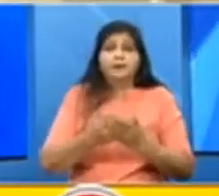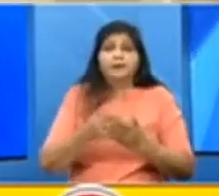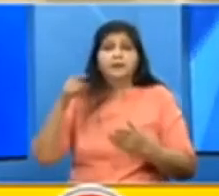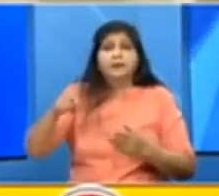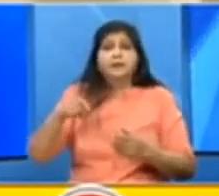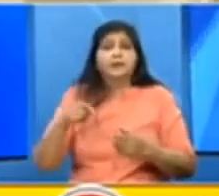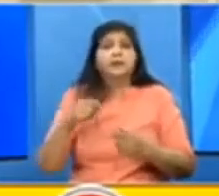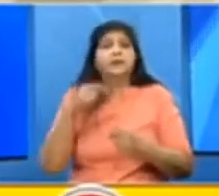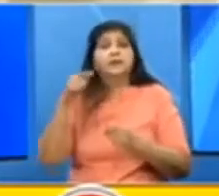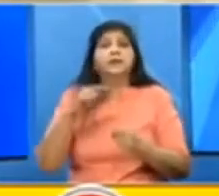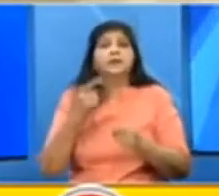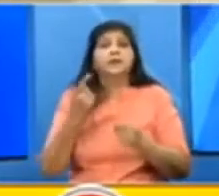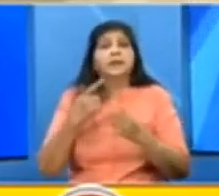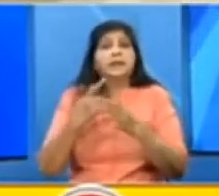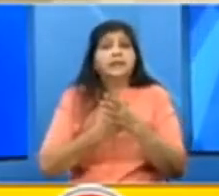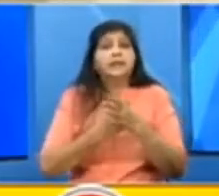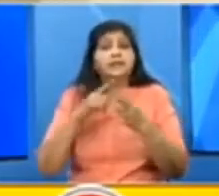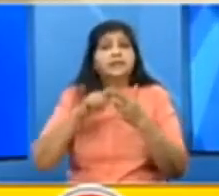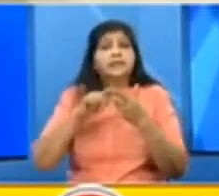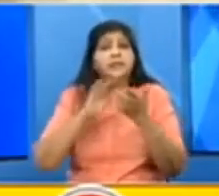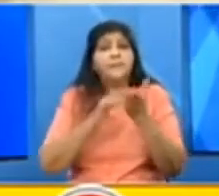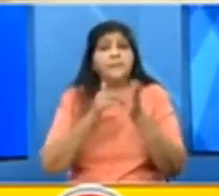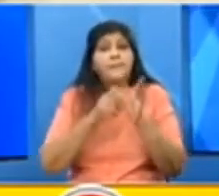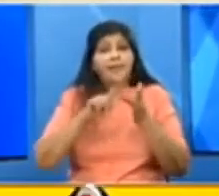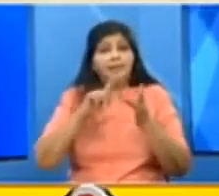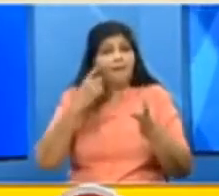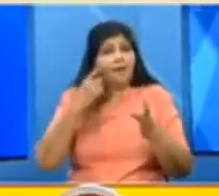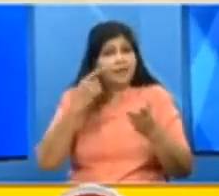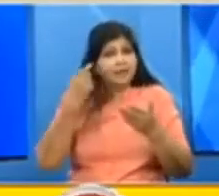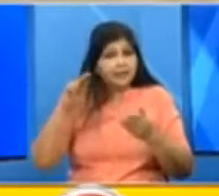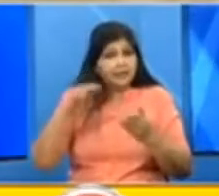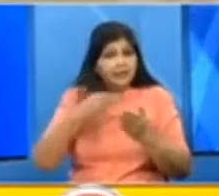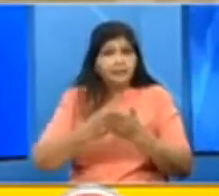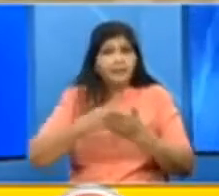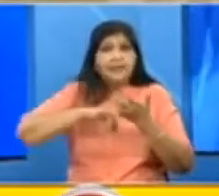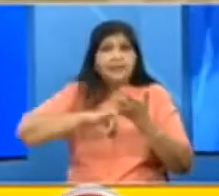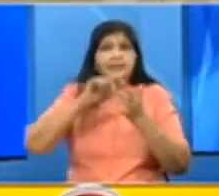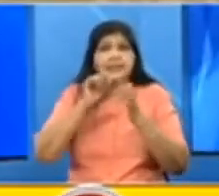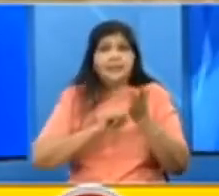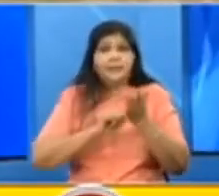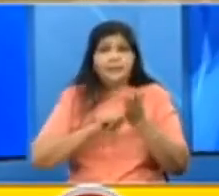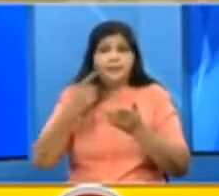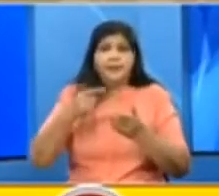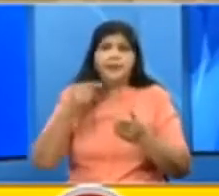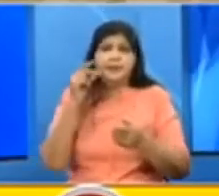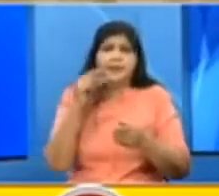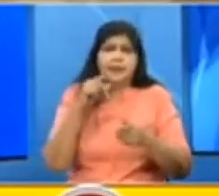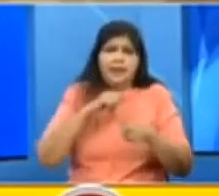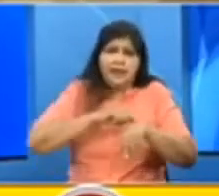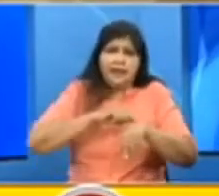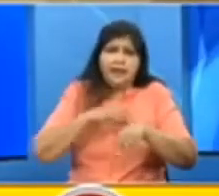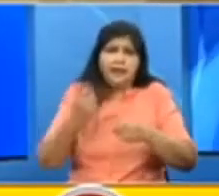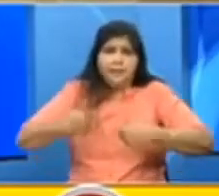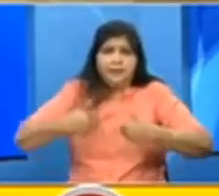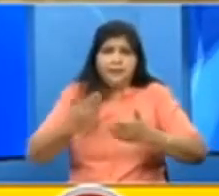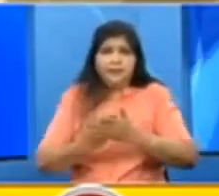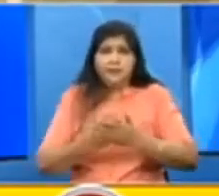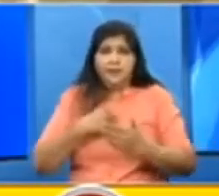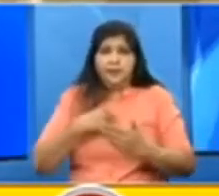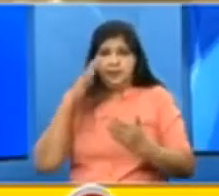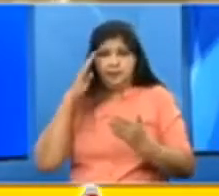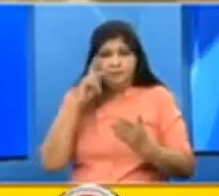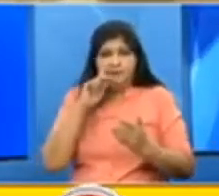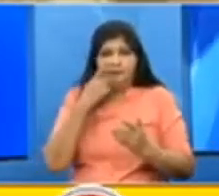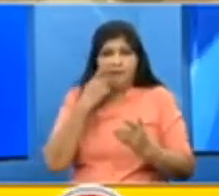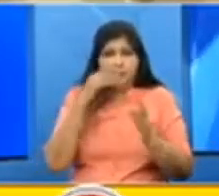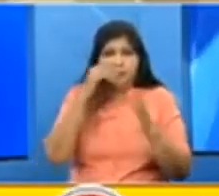का फर्स्ट अटेम्प्ट क्लियर हो चुका है और अब मैं सितंबर के लिए सेकंड अटेम्प्ट में अब बैठूंगा। मेरा मेन एम है कि मैं